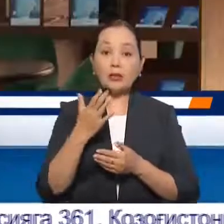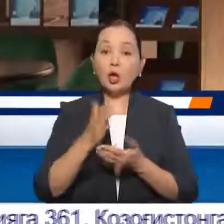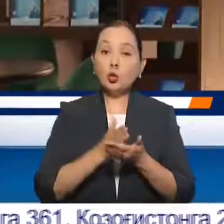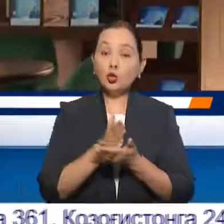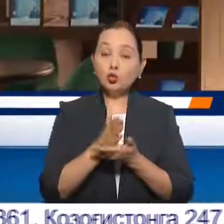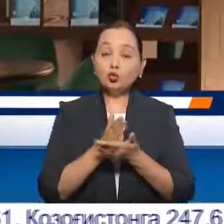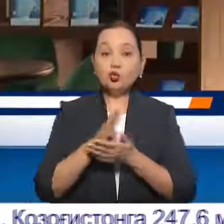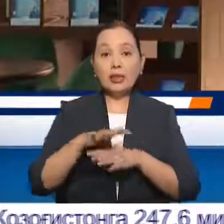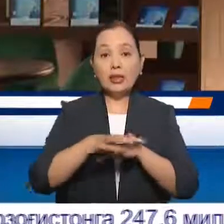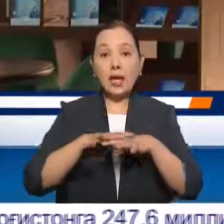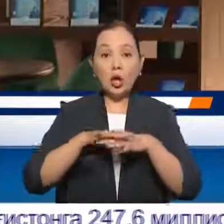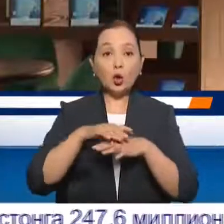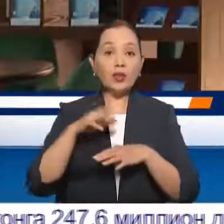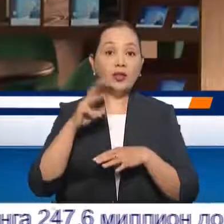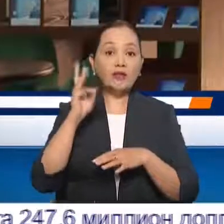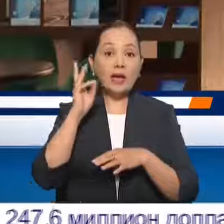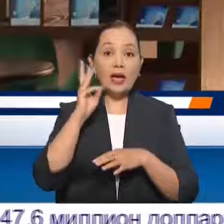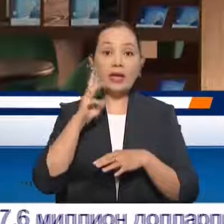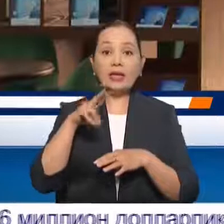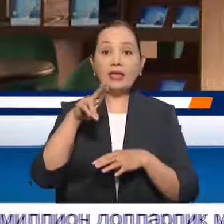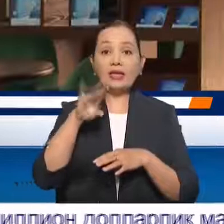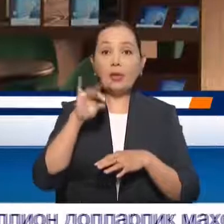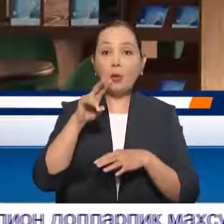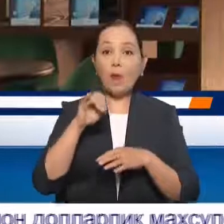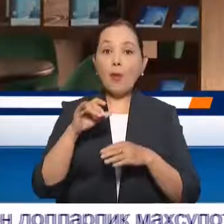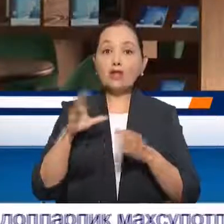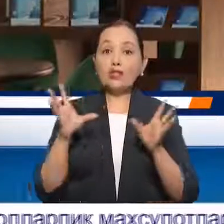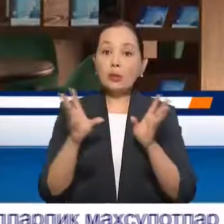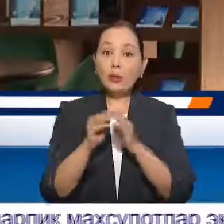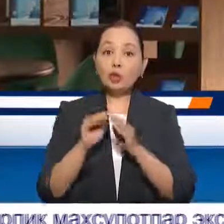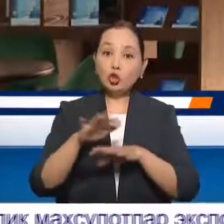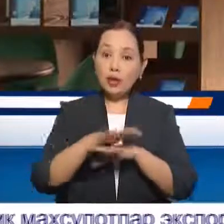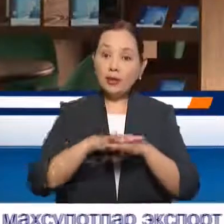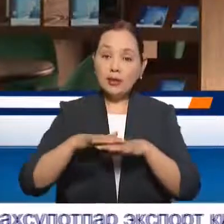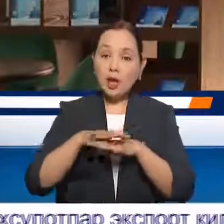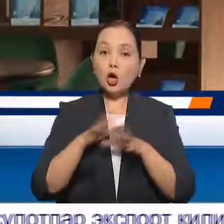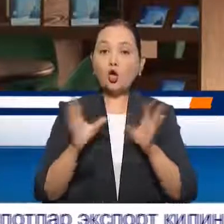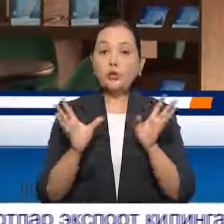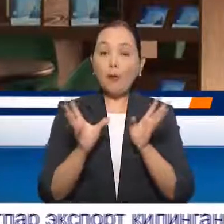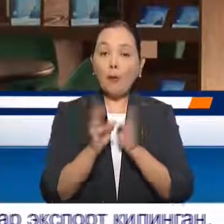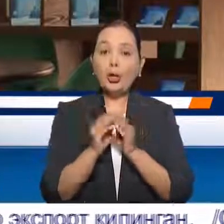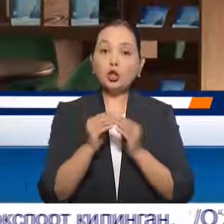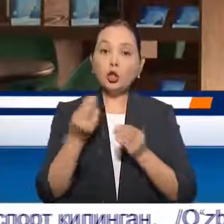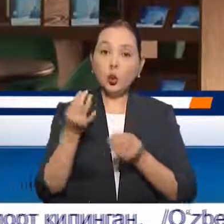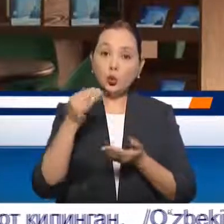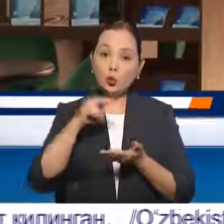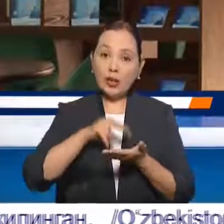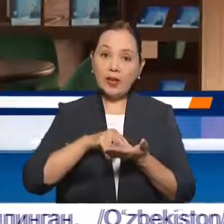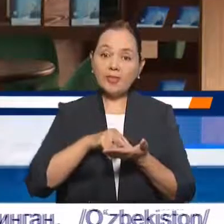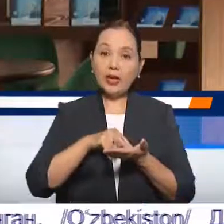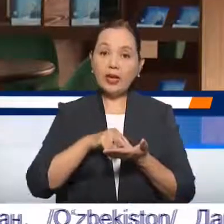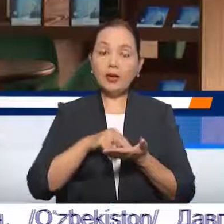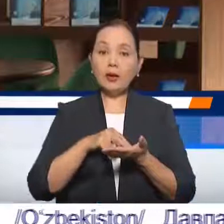народная дипломатия для сближения народов для сближения и установления